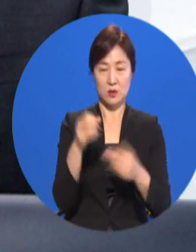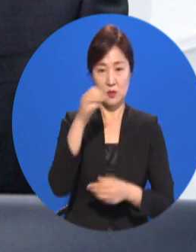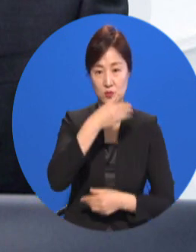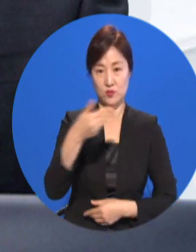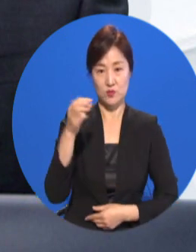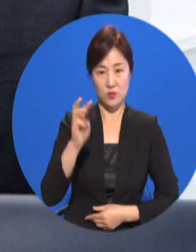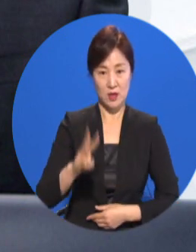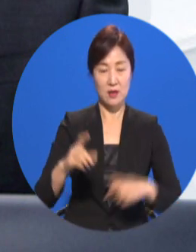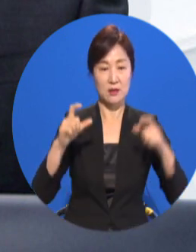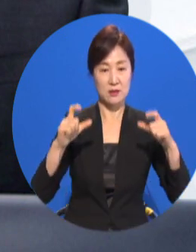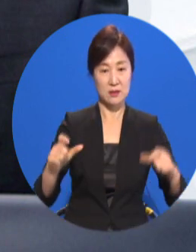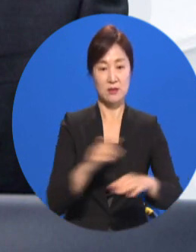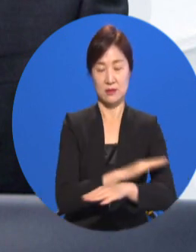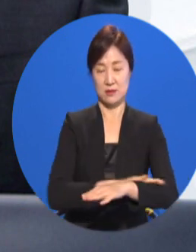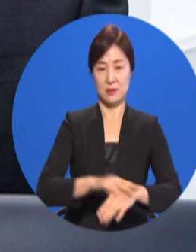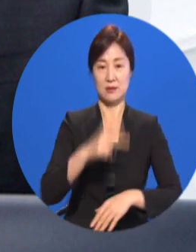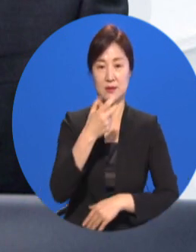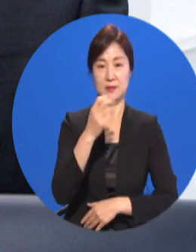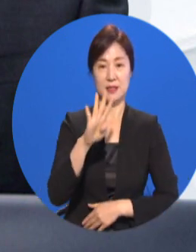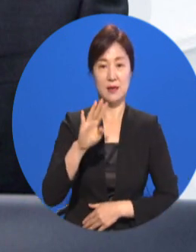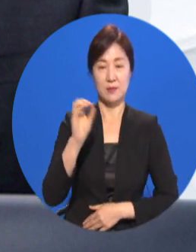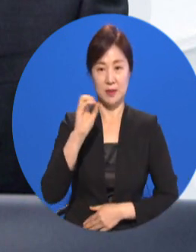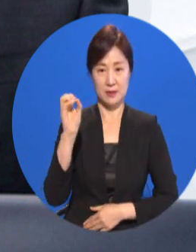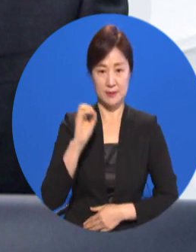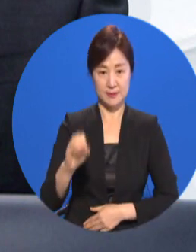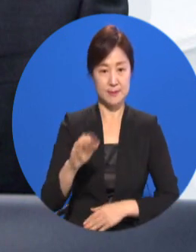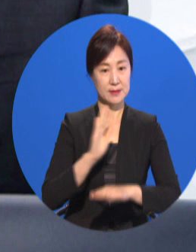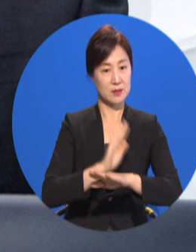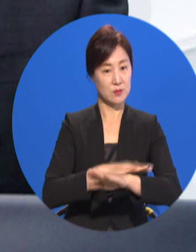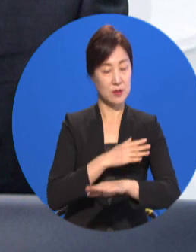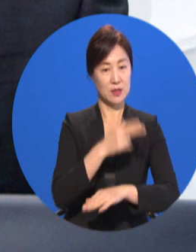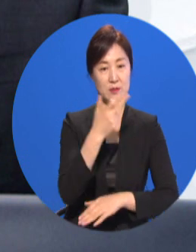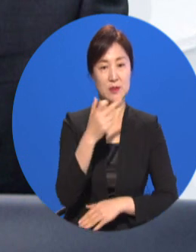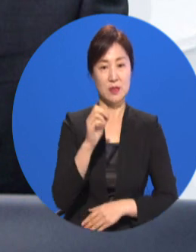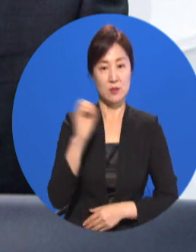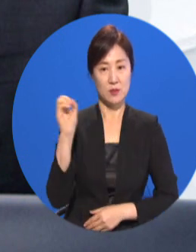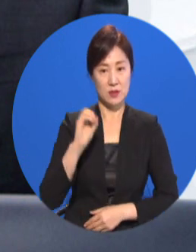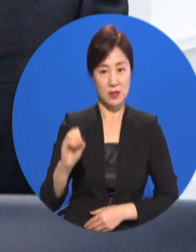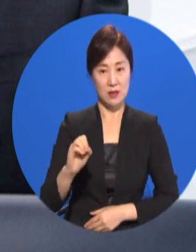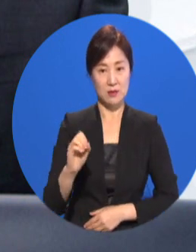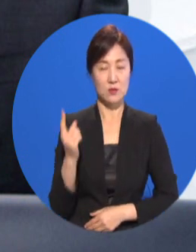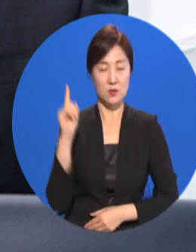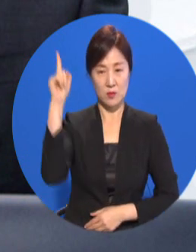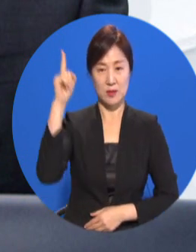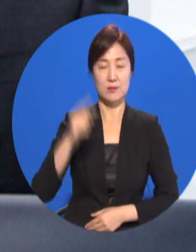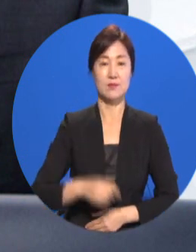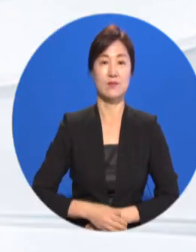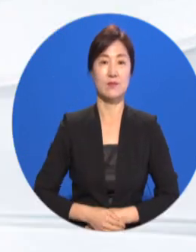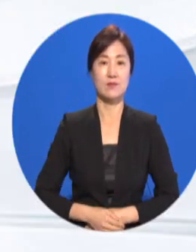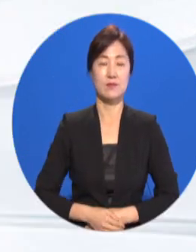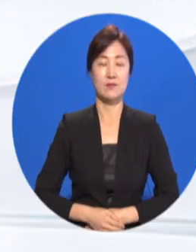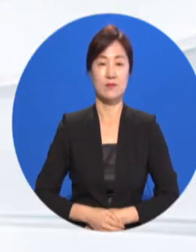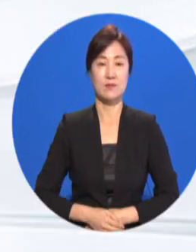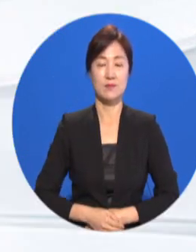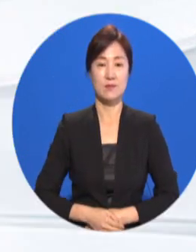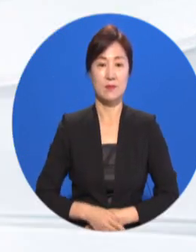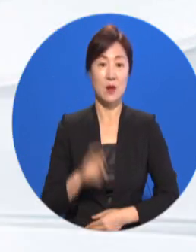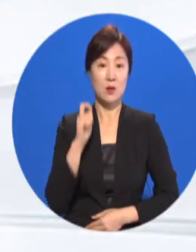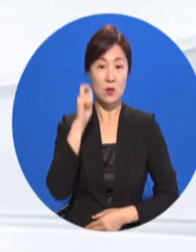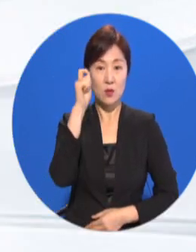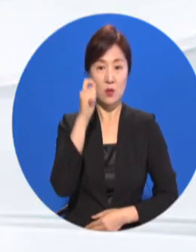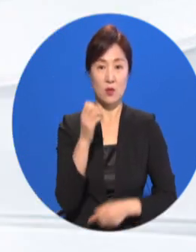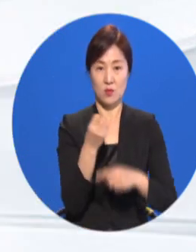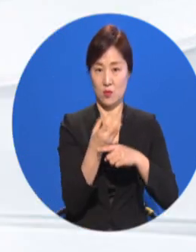잘하고 있다 74.8% 로 잘못하고 있다 17% 보다 크게 높았습니다 공보